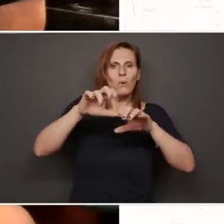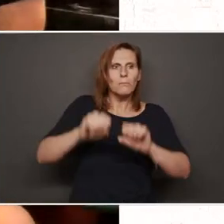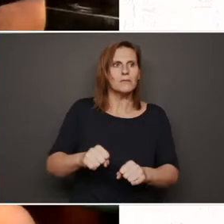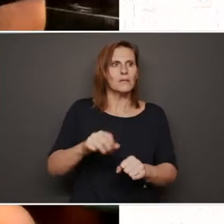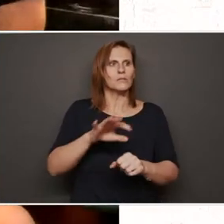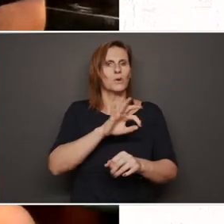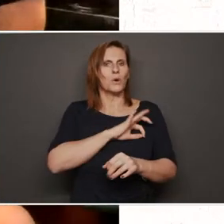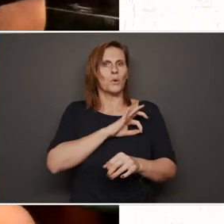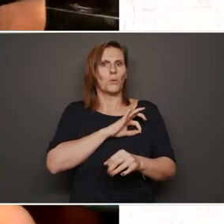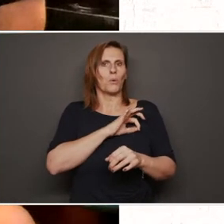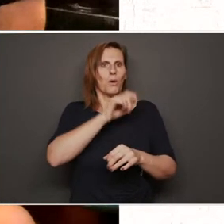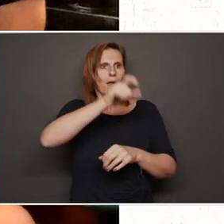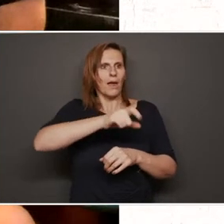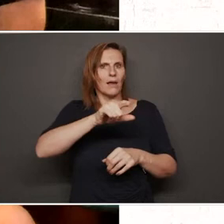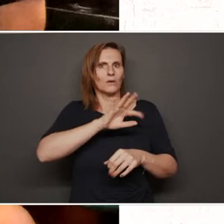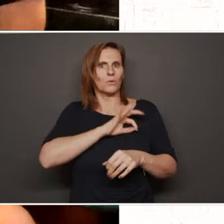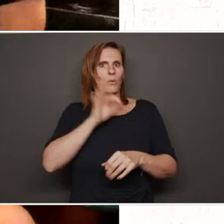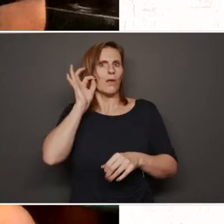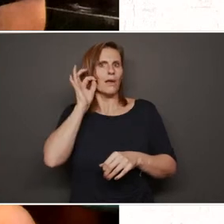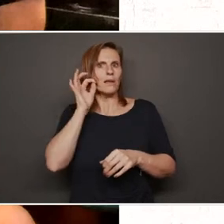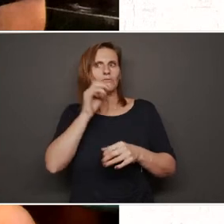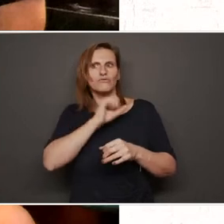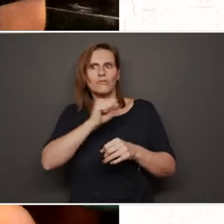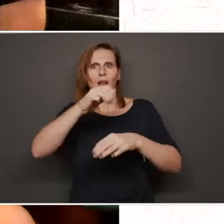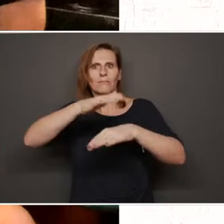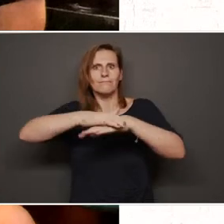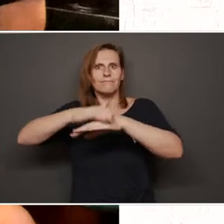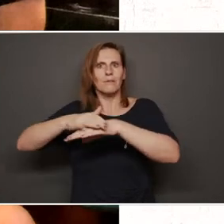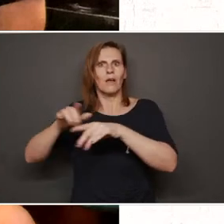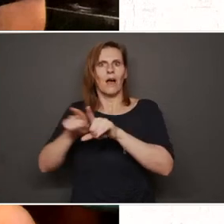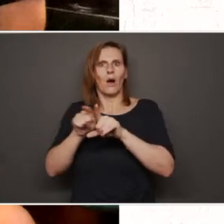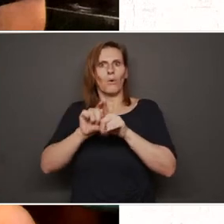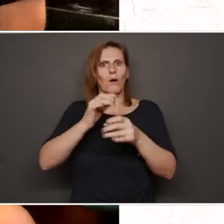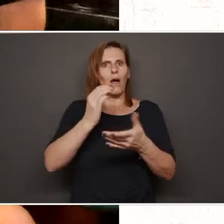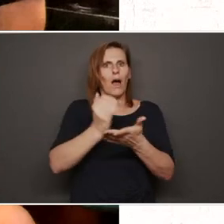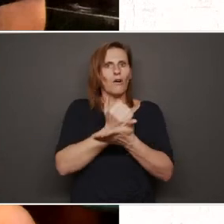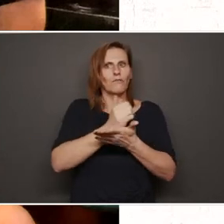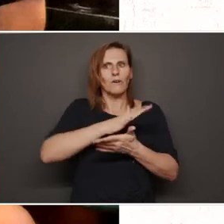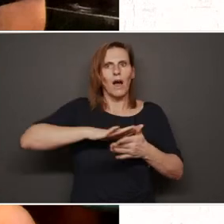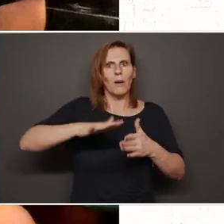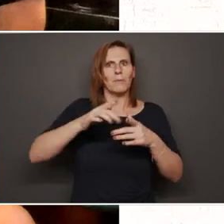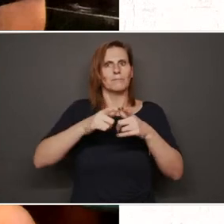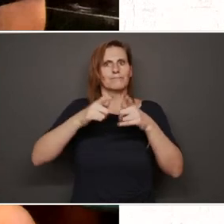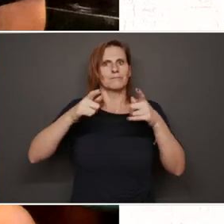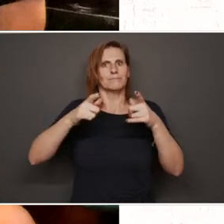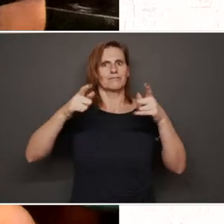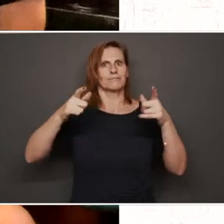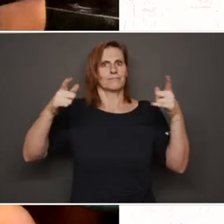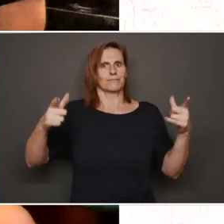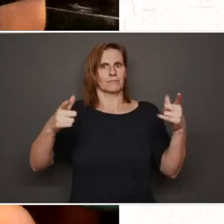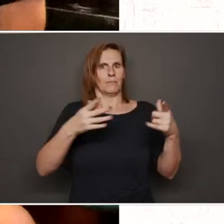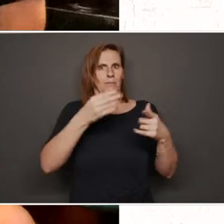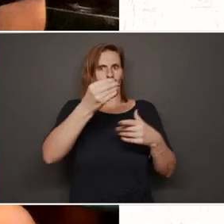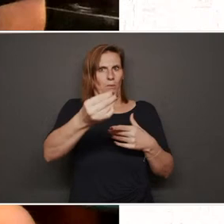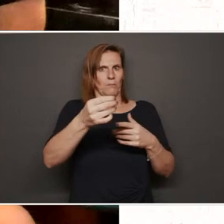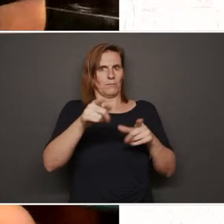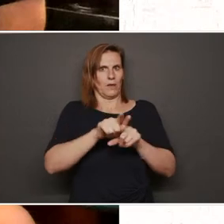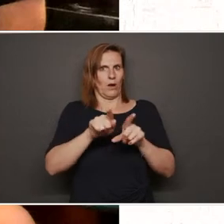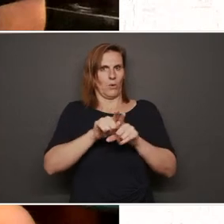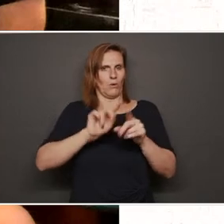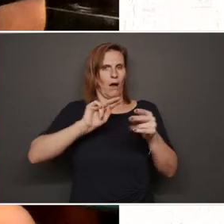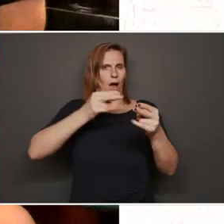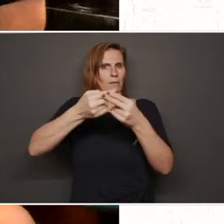Kollegen und Kolleginnen erkannt werden und so wird ihr Aufgabenbereich ständig adäquat erweitert, um